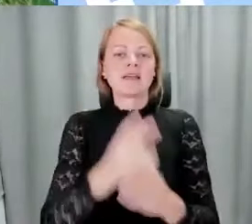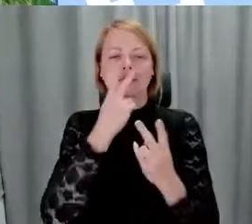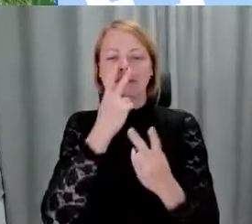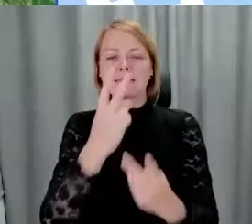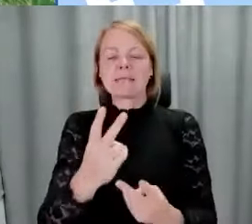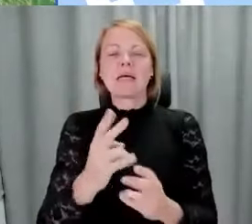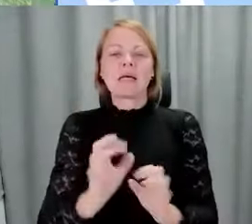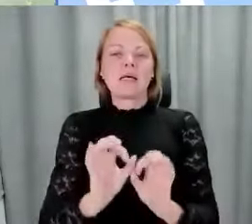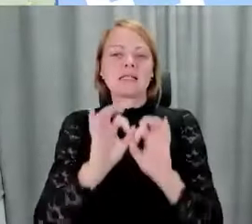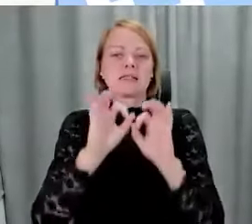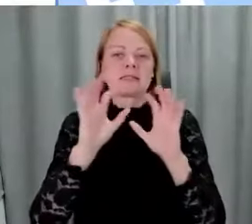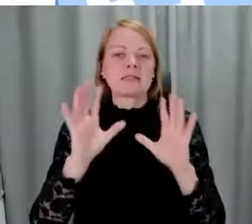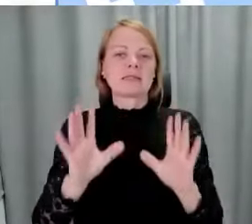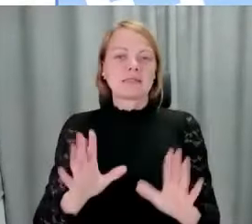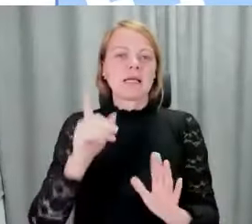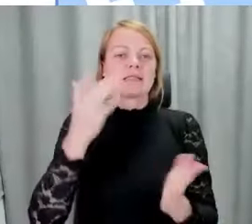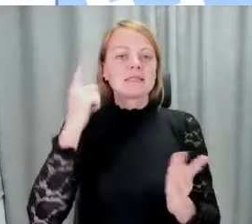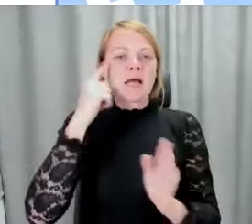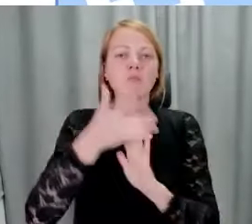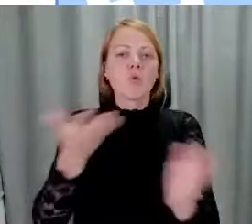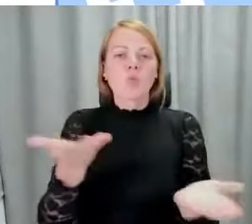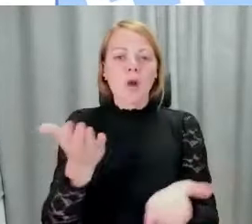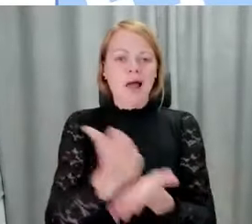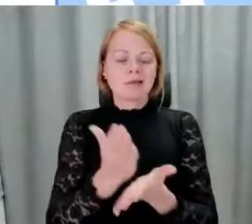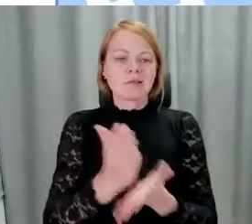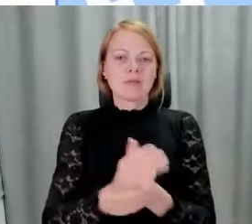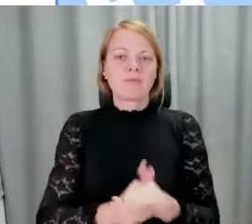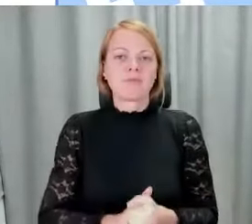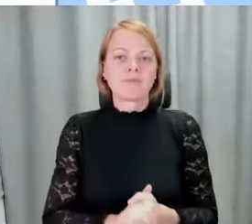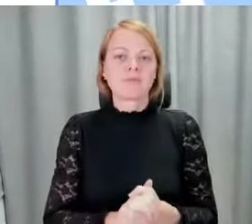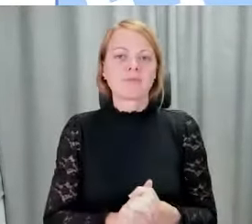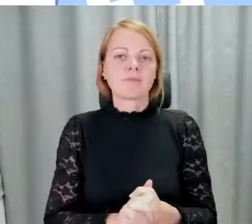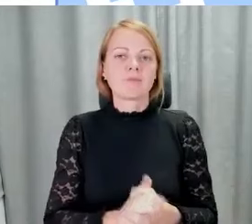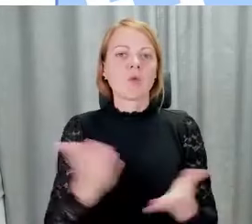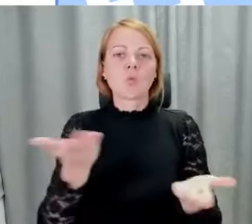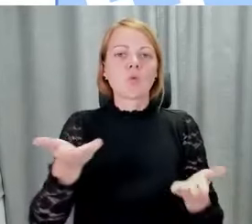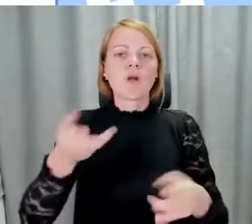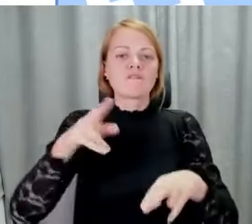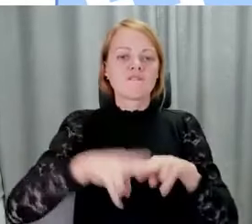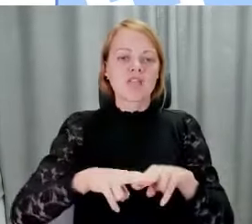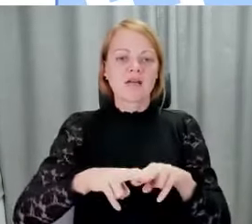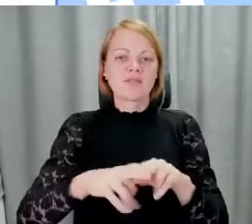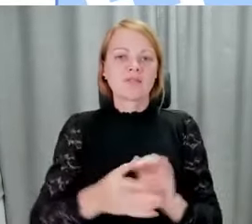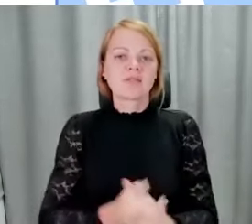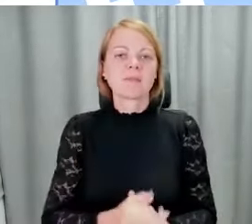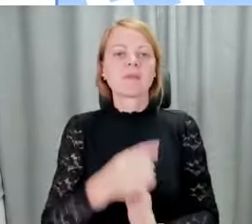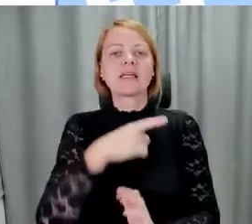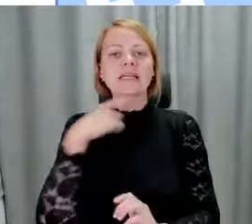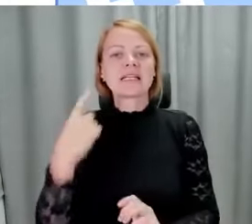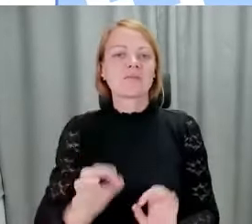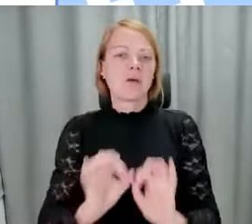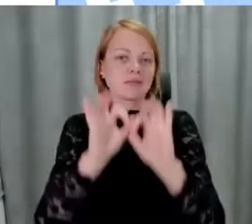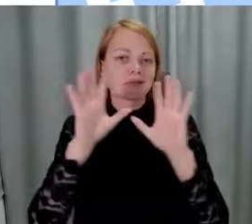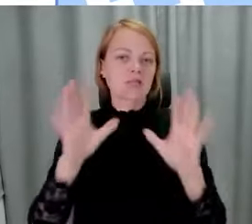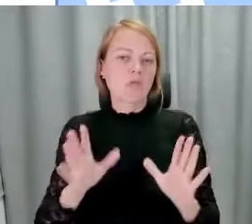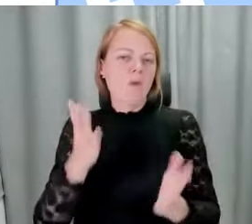lai jūs saprotu, kur mēs esam un kurā vietā ir. Gribētu no sākuma varbūt pa